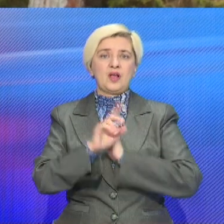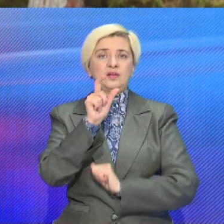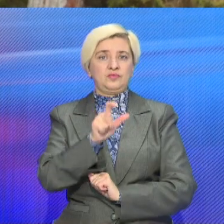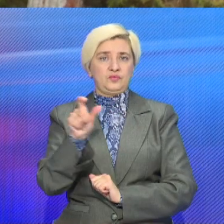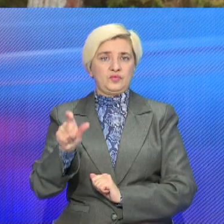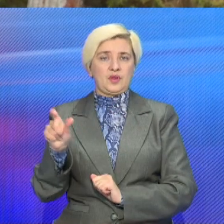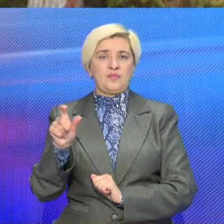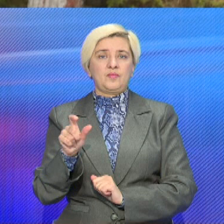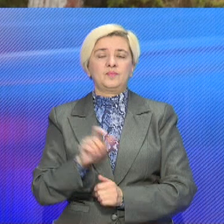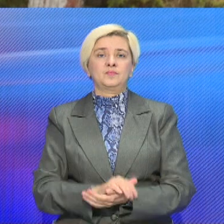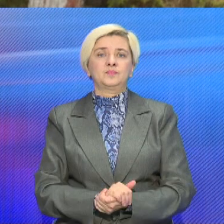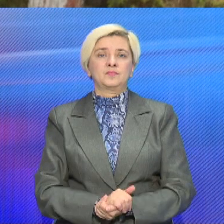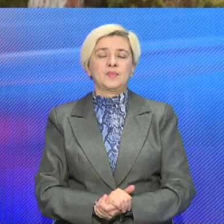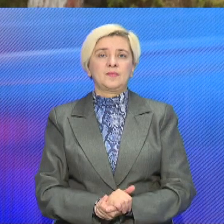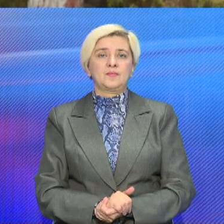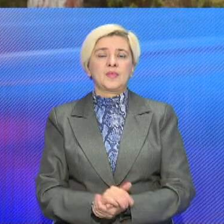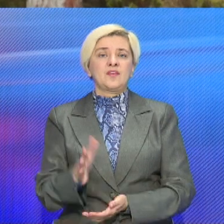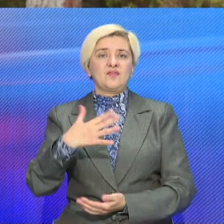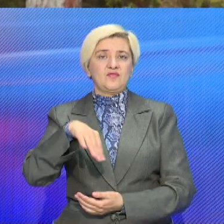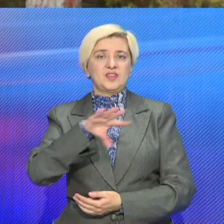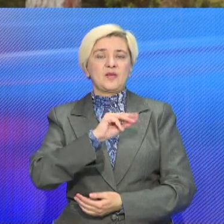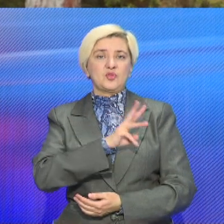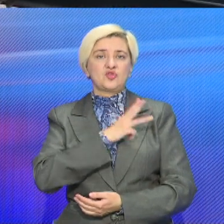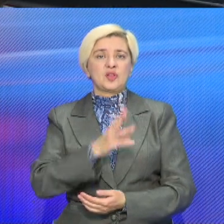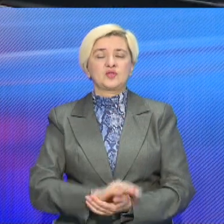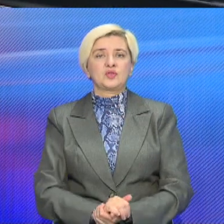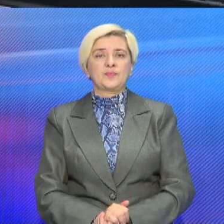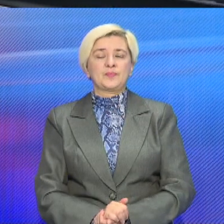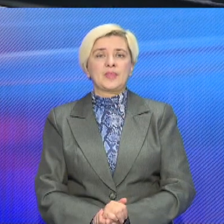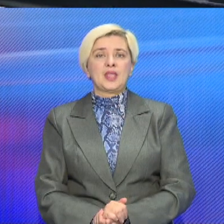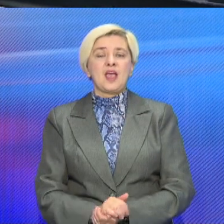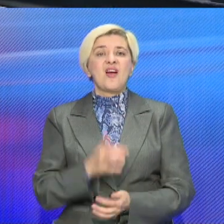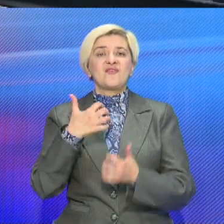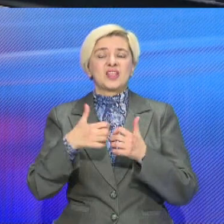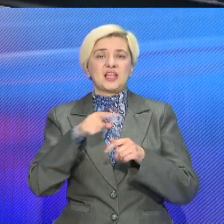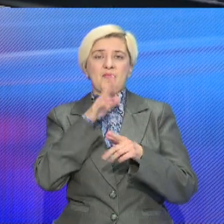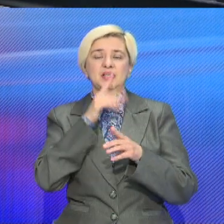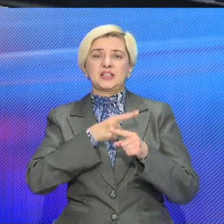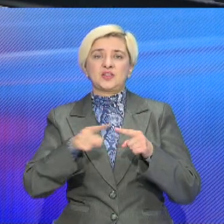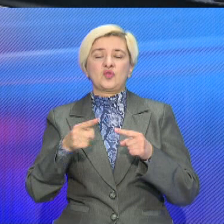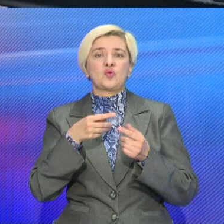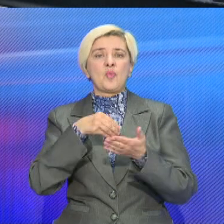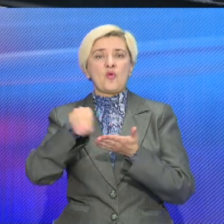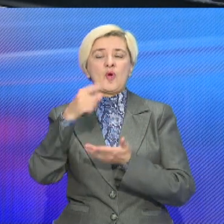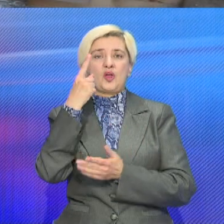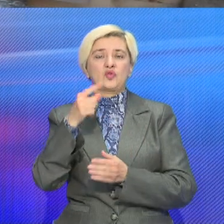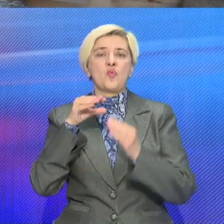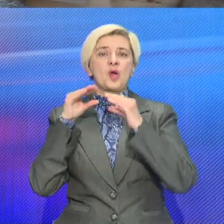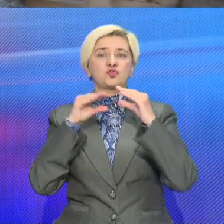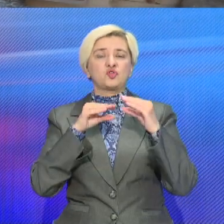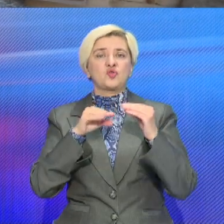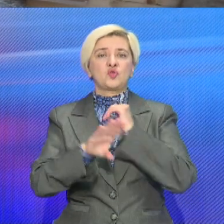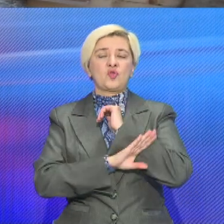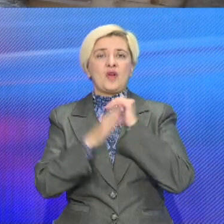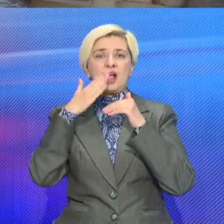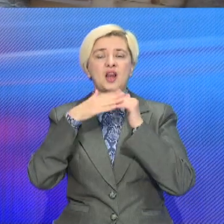и всем желающим. У середнім на сезон люди беруть одну машину дров. Каля 6